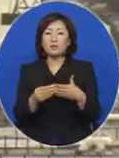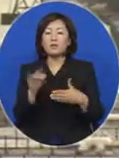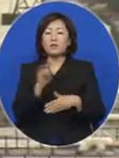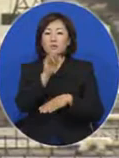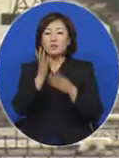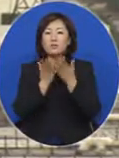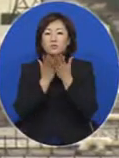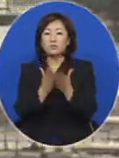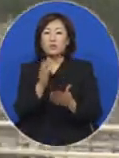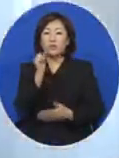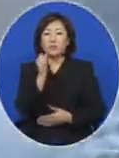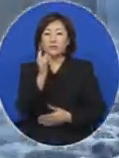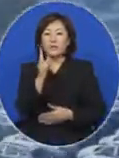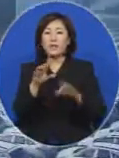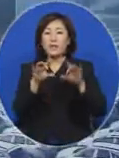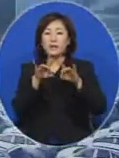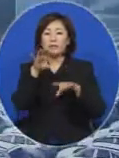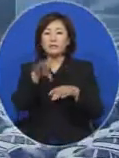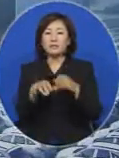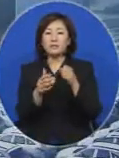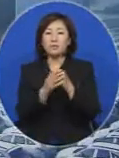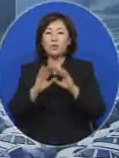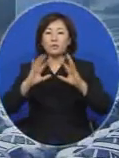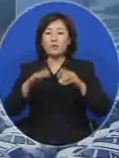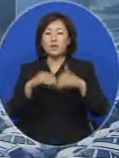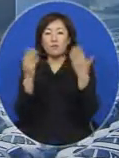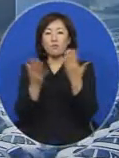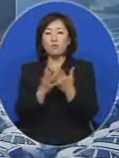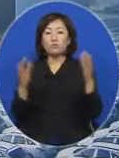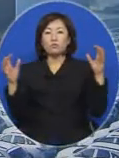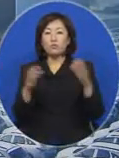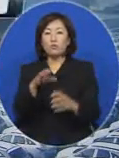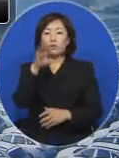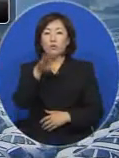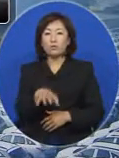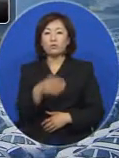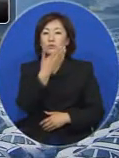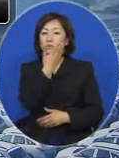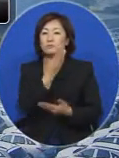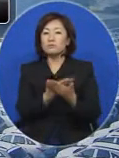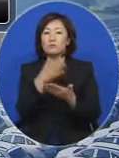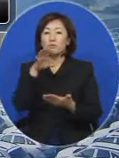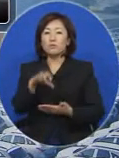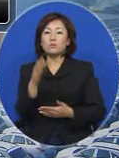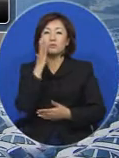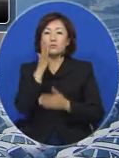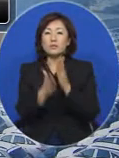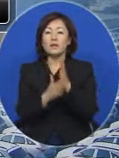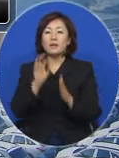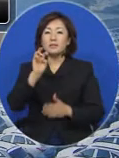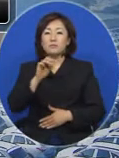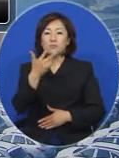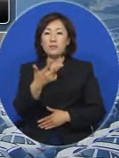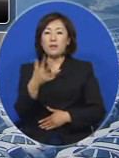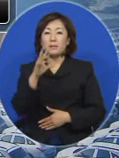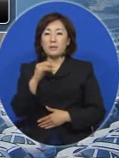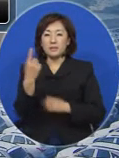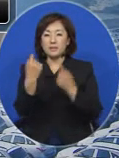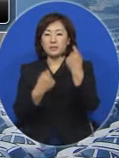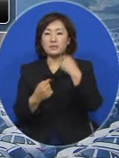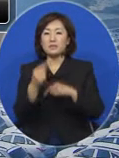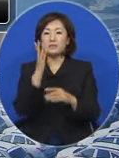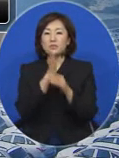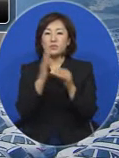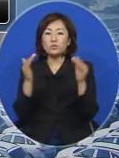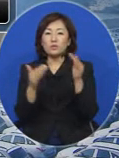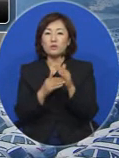현대중공업과 SK에너지. 세계 굴지의 기업들이 모여있는 울산은 지난해에만 38만 명이 산업 관광을 위해 찾을 정도로